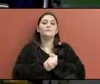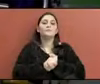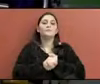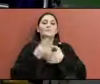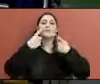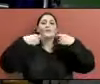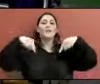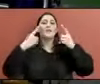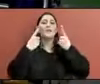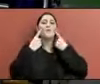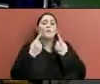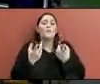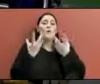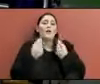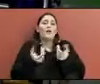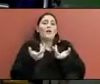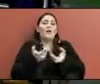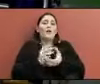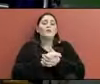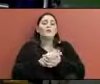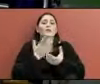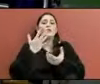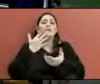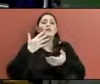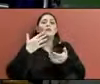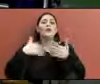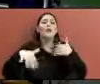genel olarak müdürlüğümüz engelli ve yaşlı bireylerimize